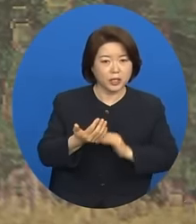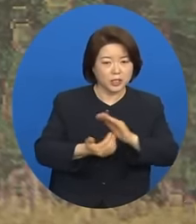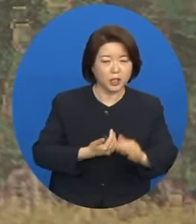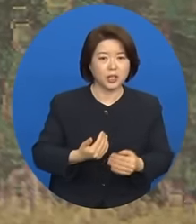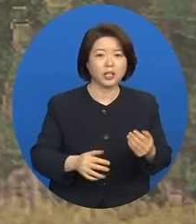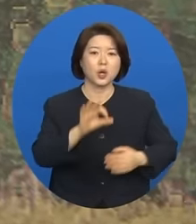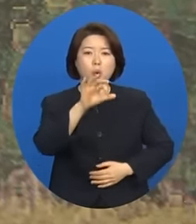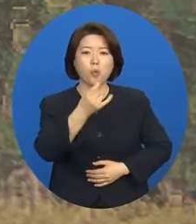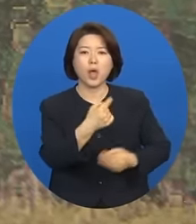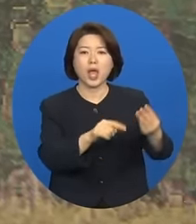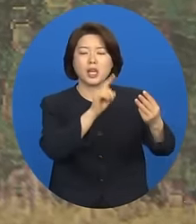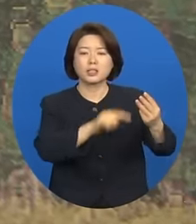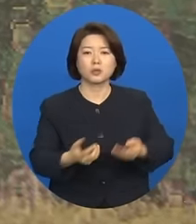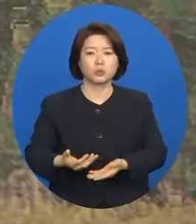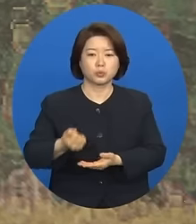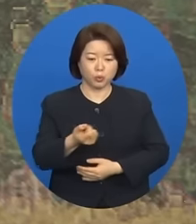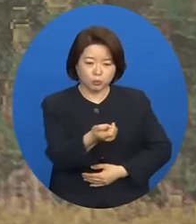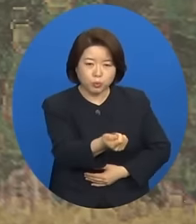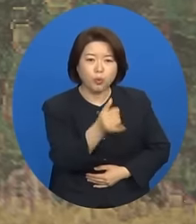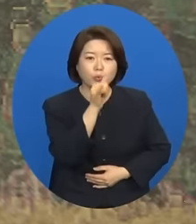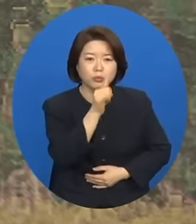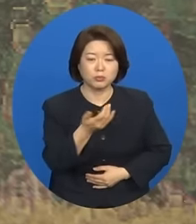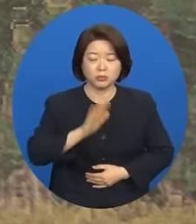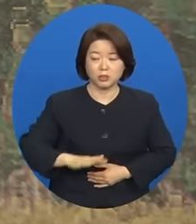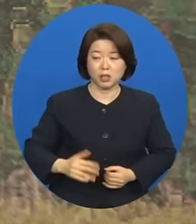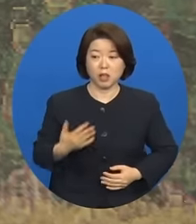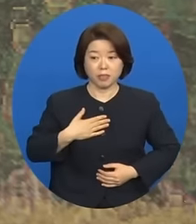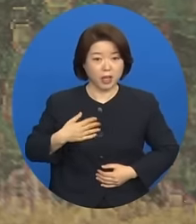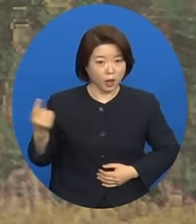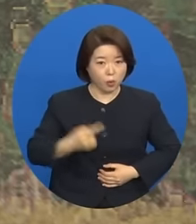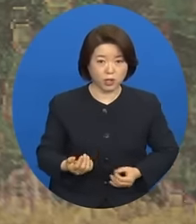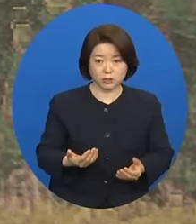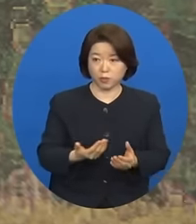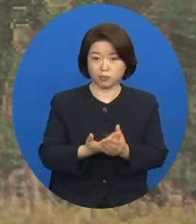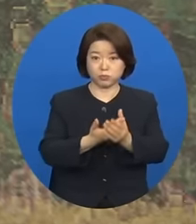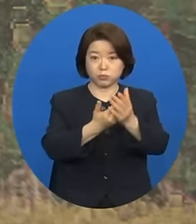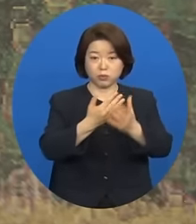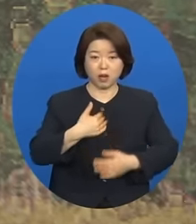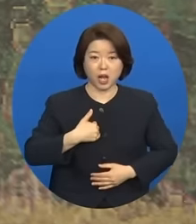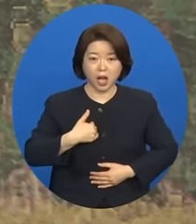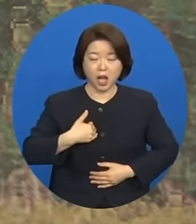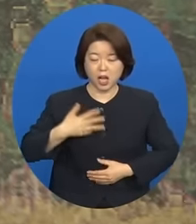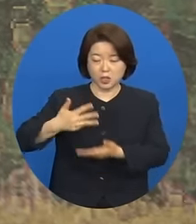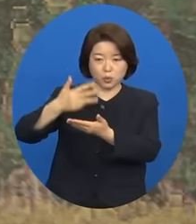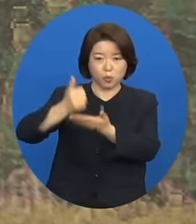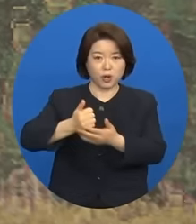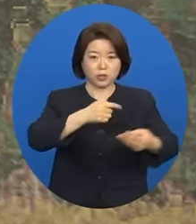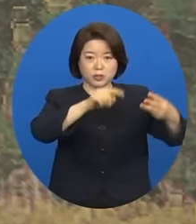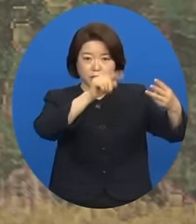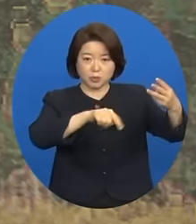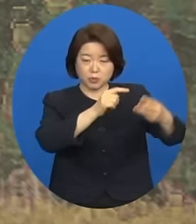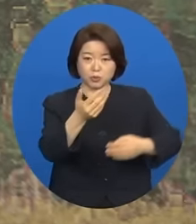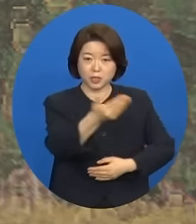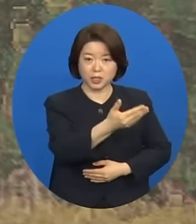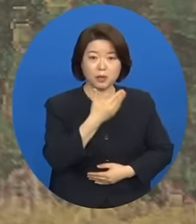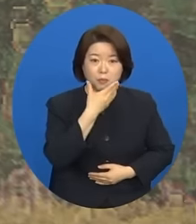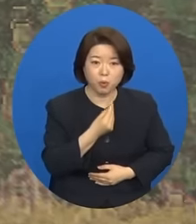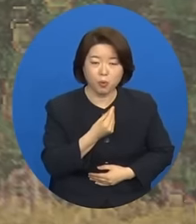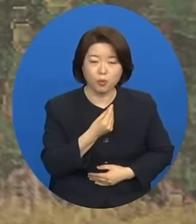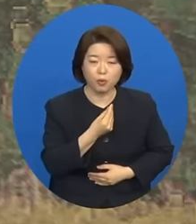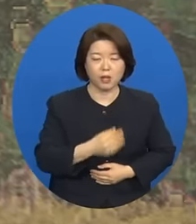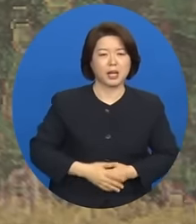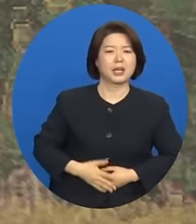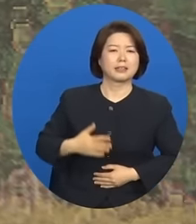때를 이루었으니 내 발이 이르는 것마다 여호와께서 외삼촌에게 복을 주셨나이다. 그러나 나는 언제나 내